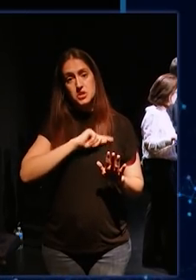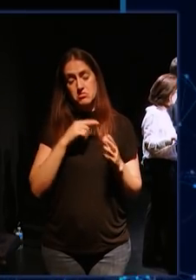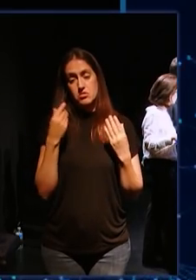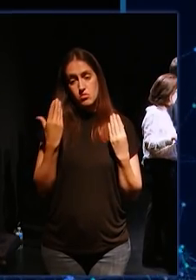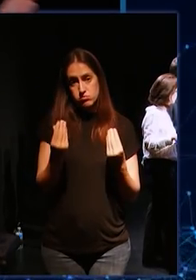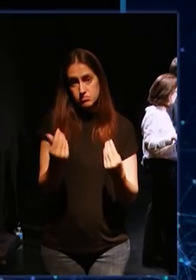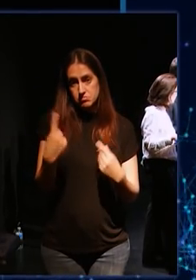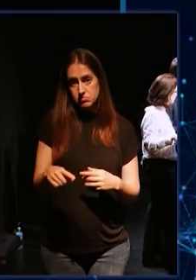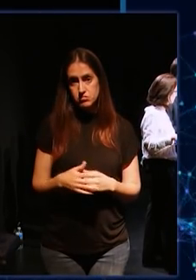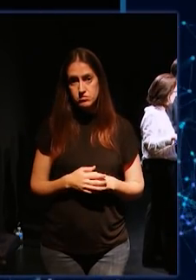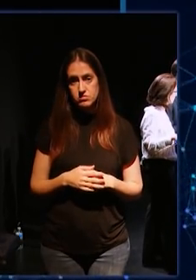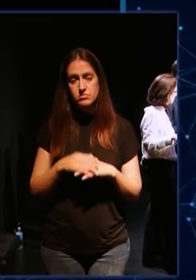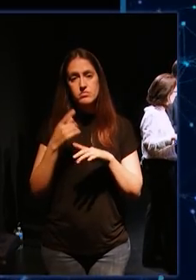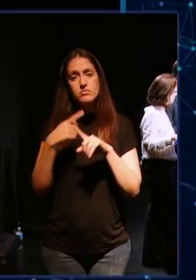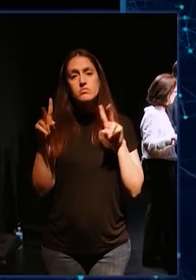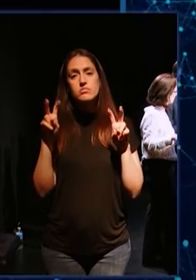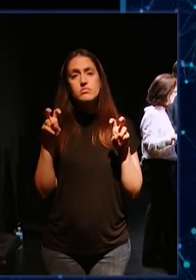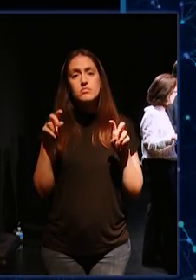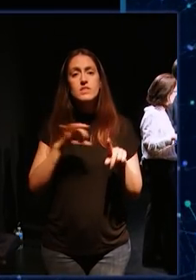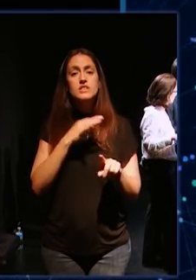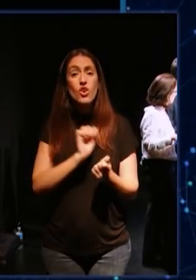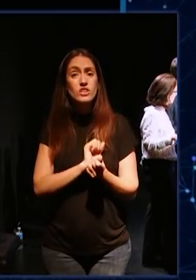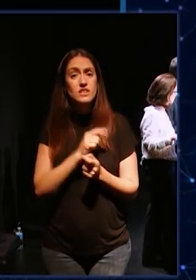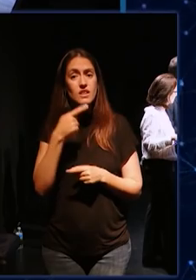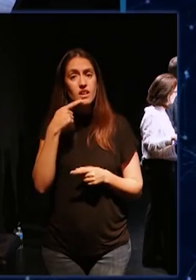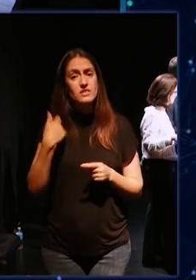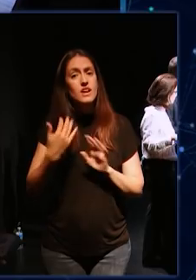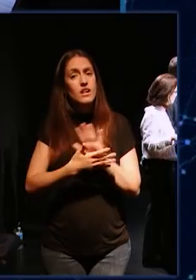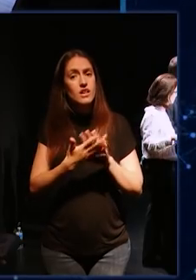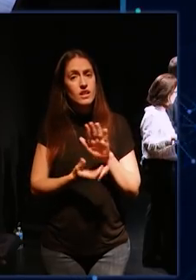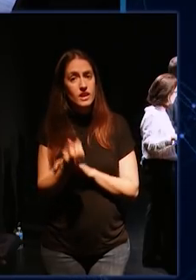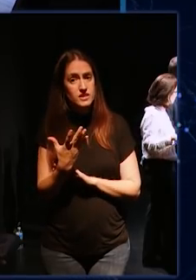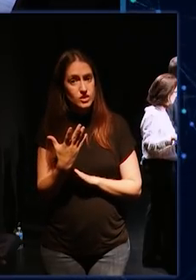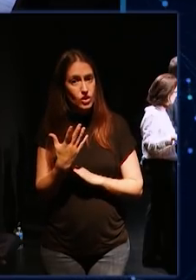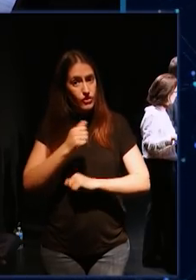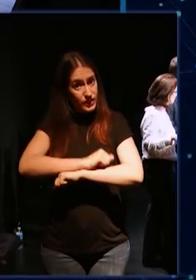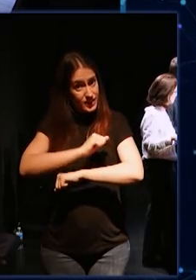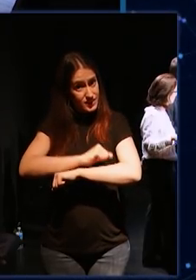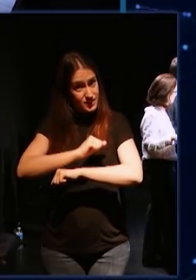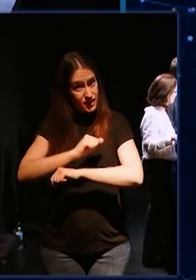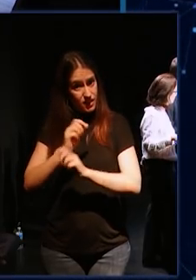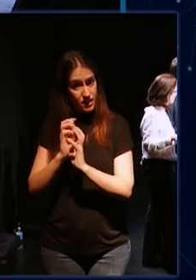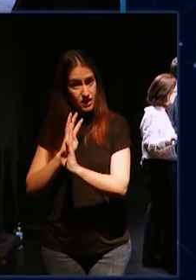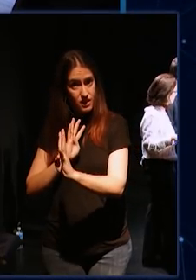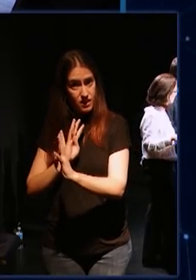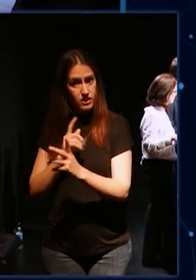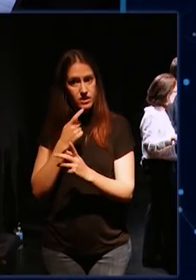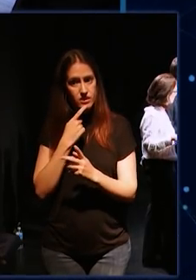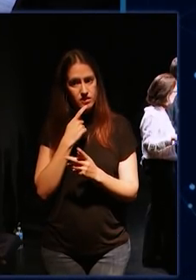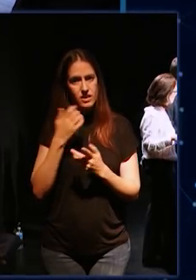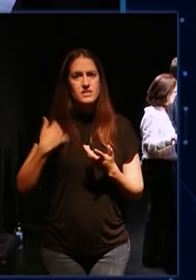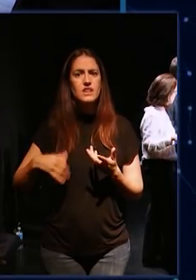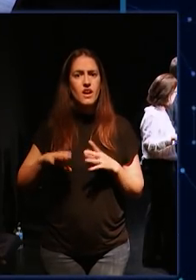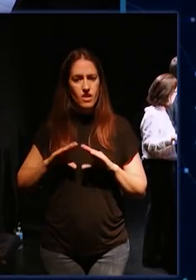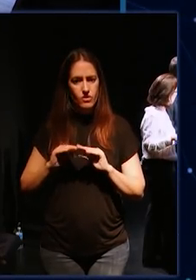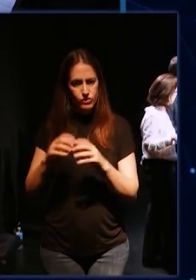molta. I per altra banda, senyor Quesada, has comentat la creació de la finestra única empresarial i és una cosa que Cardeu ja existeix i des de fa anys, que és